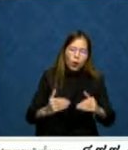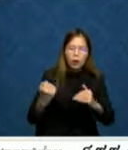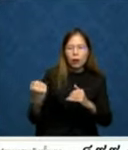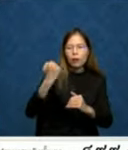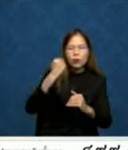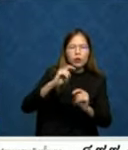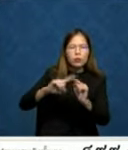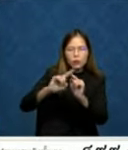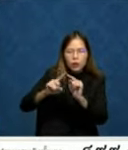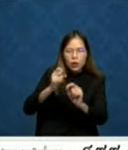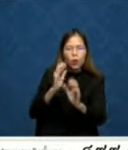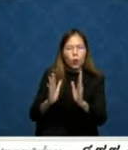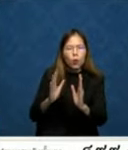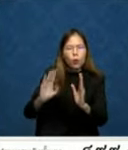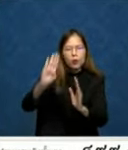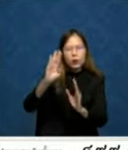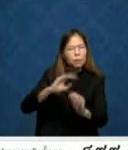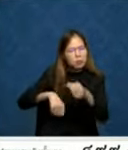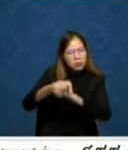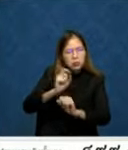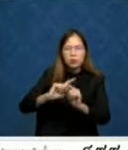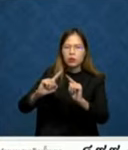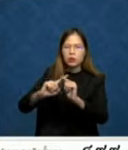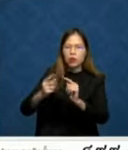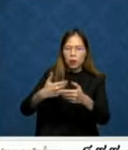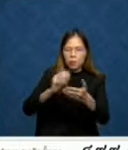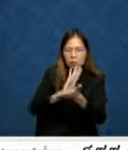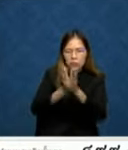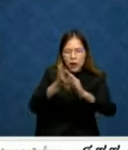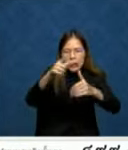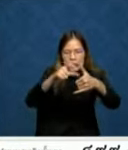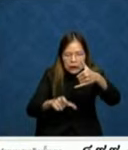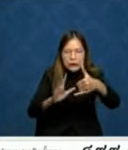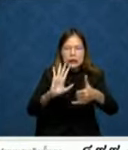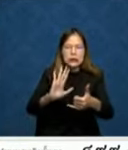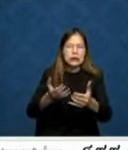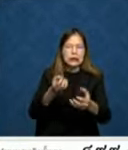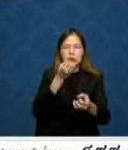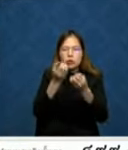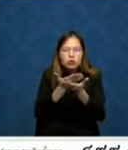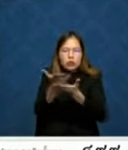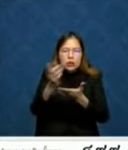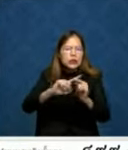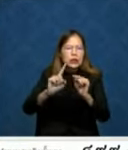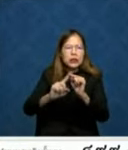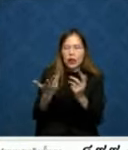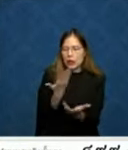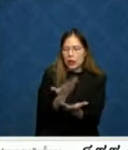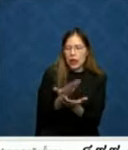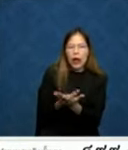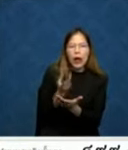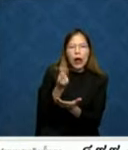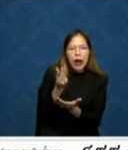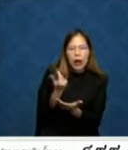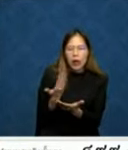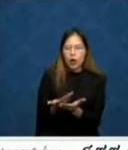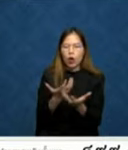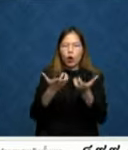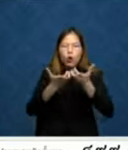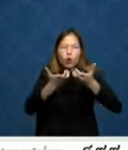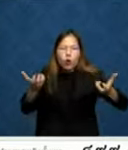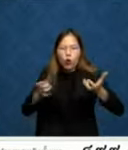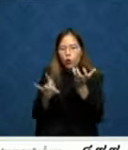เออร์และผู้ผลิตหรือไม่จะเปลี่ยนพฤติกรรมของผู้บริโภคไปอย่างไรจะส่งผลต่อราคา และคุณภาพสินค้าใน